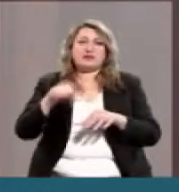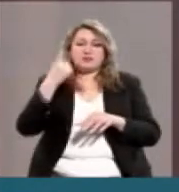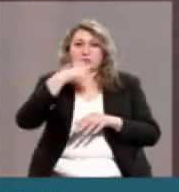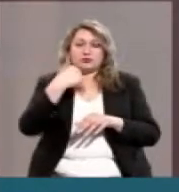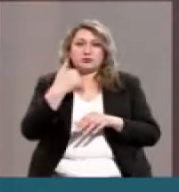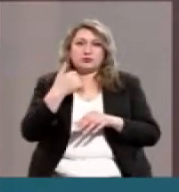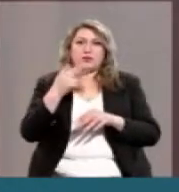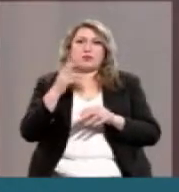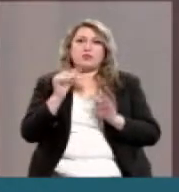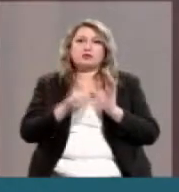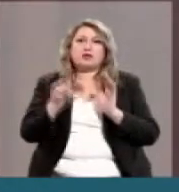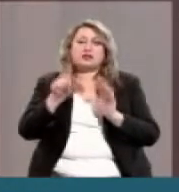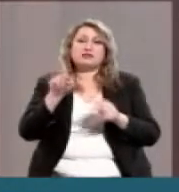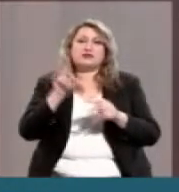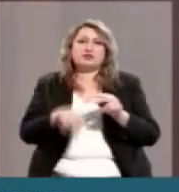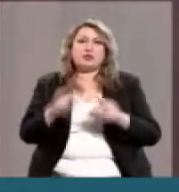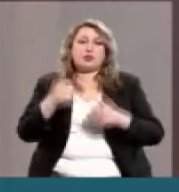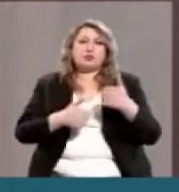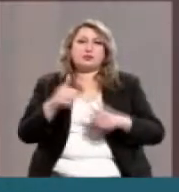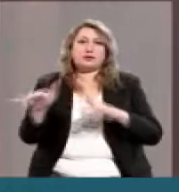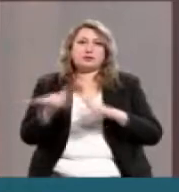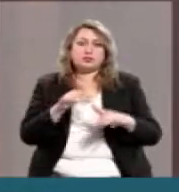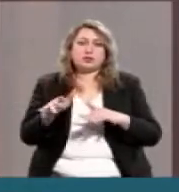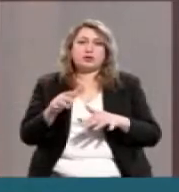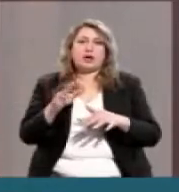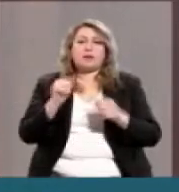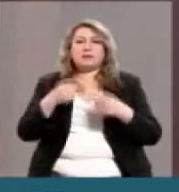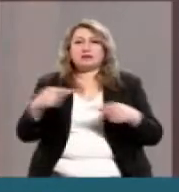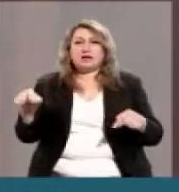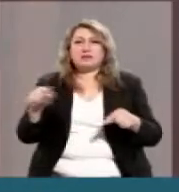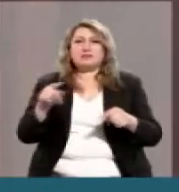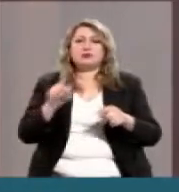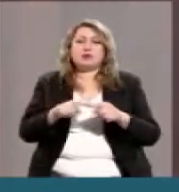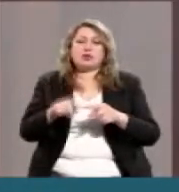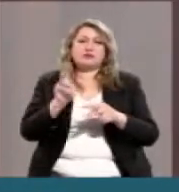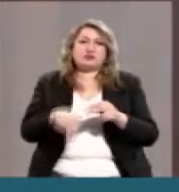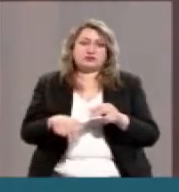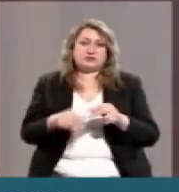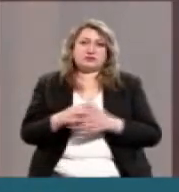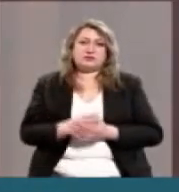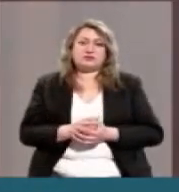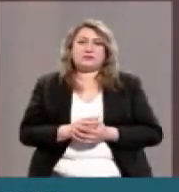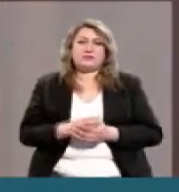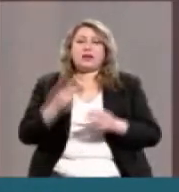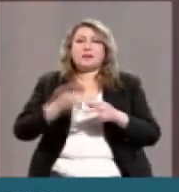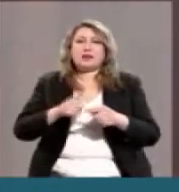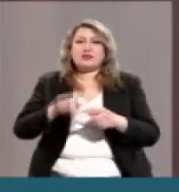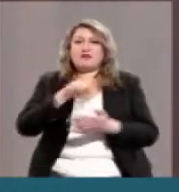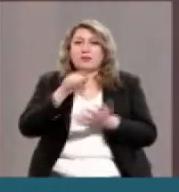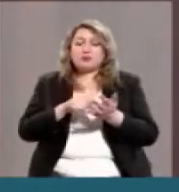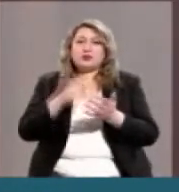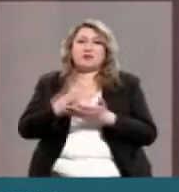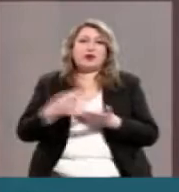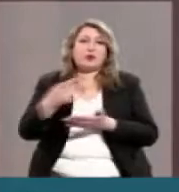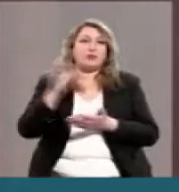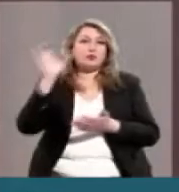году, по 61 завершены конкурсные процедуры, а по остальным на стадии завершения. По этому вопросу глава